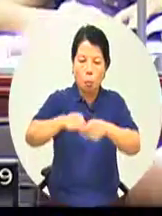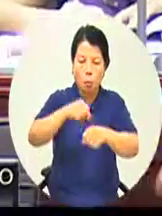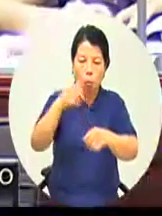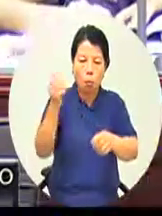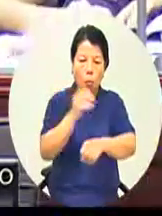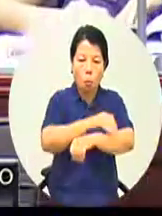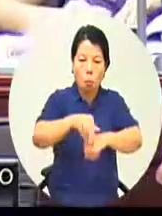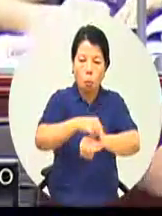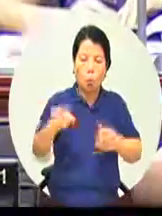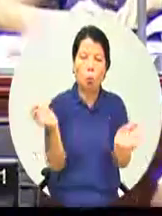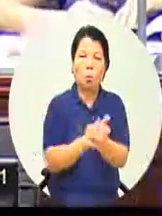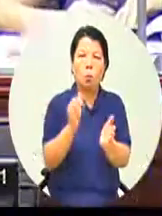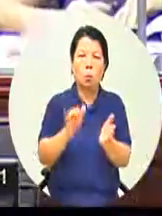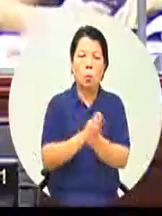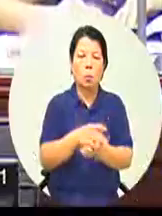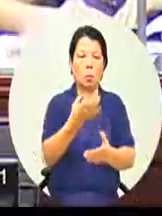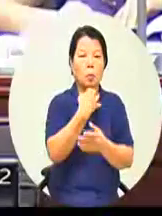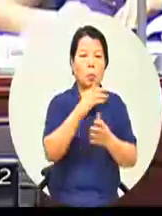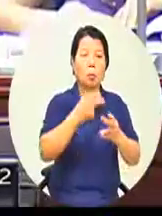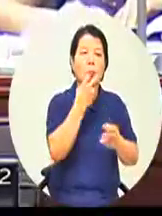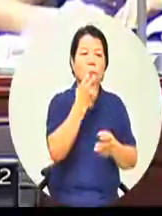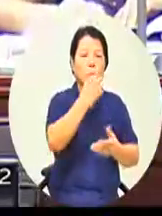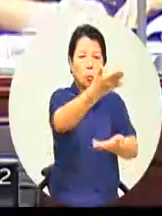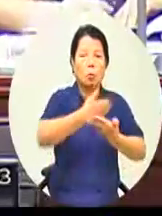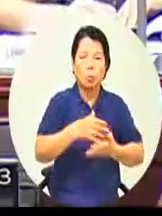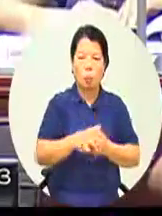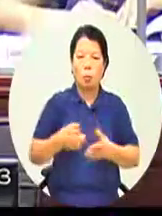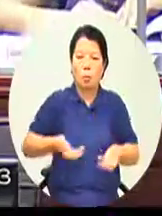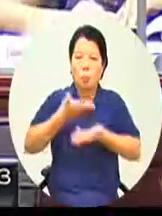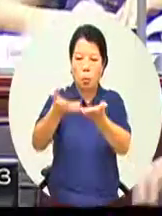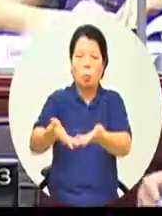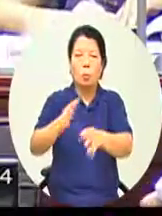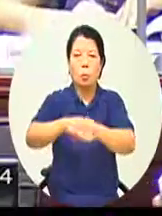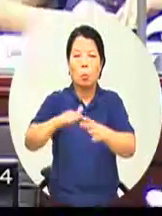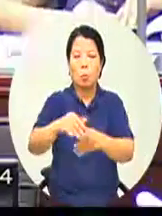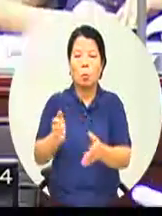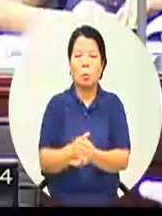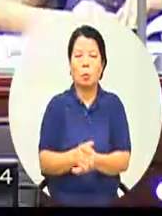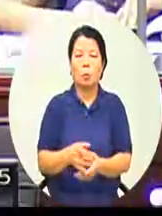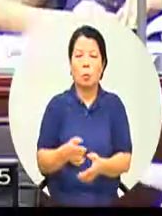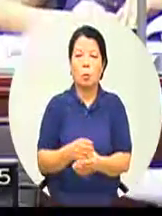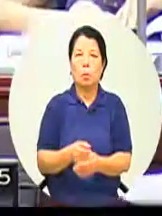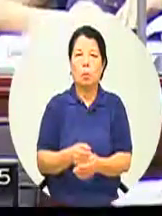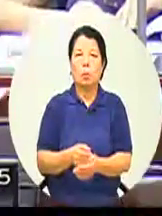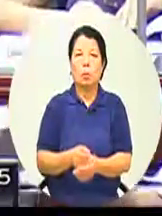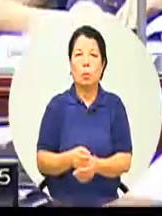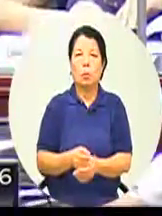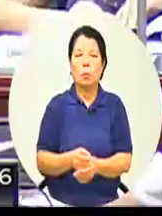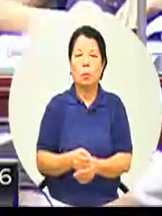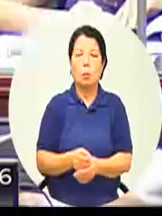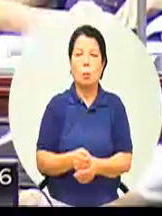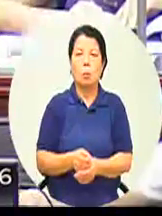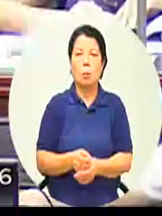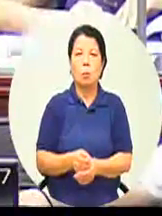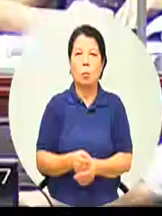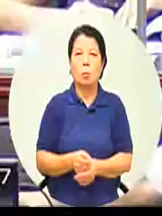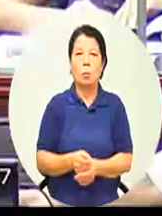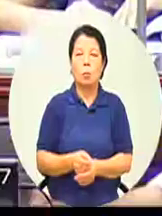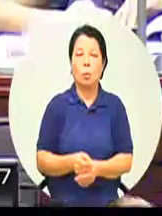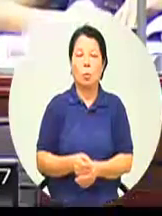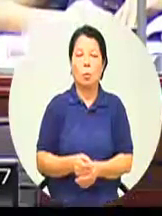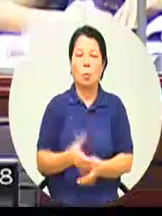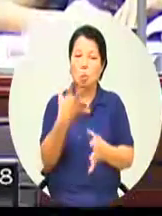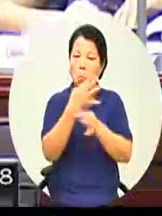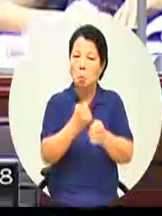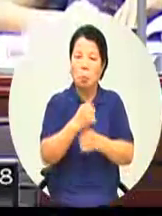呢，就接着等到中央的经费进来的话，就很快就可以发包，然后来完工。 请教局长，大概什么时候中央的那个钱